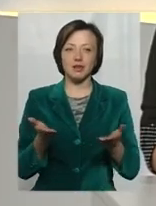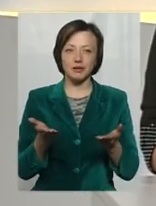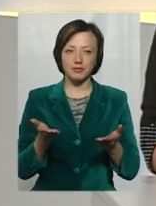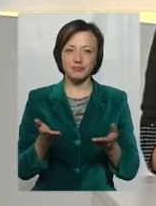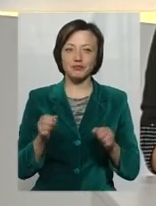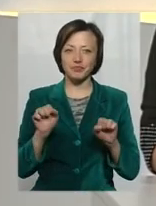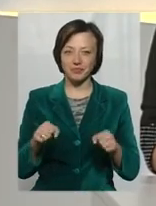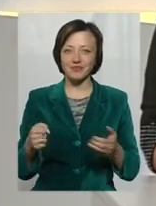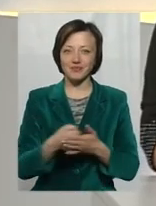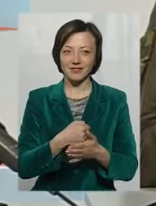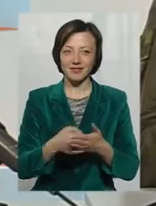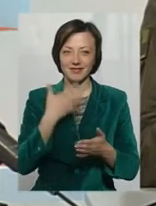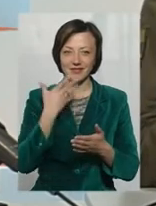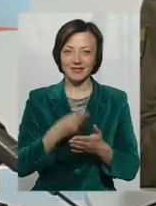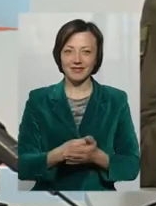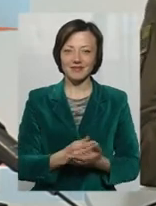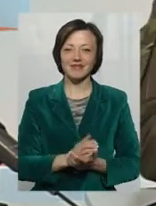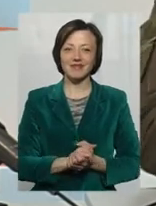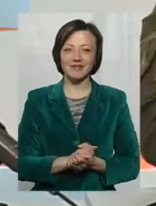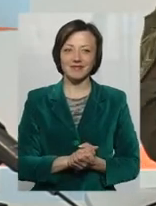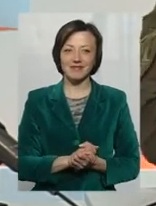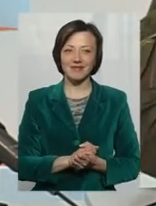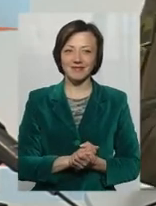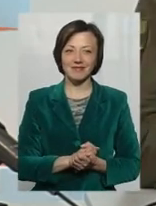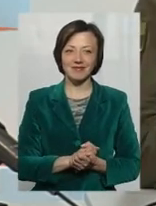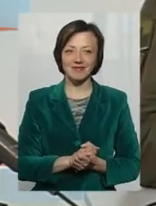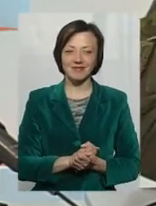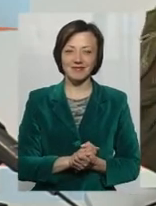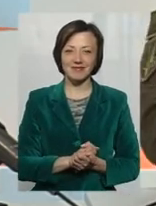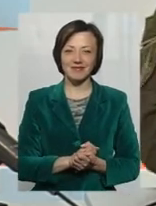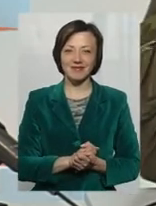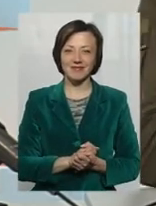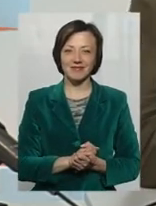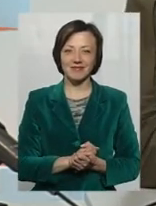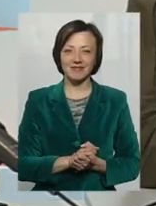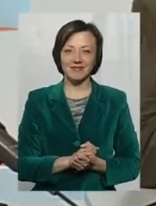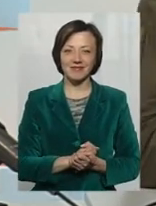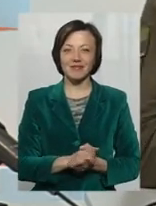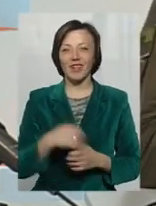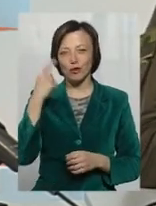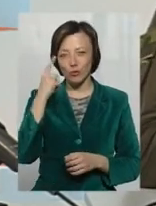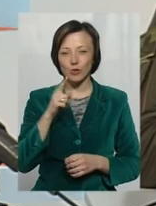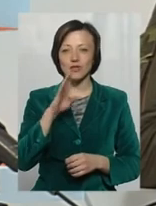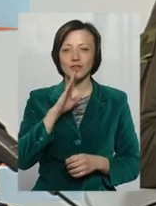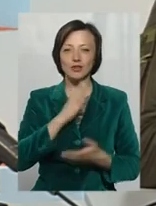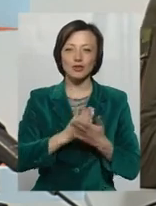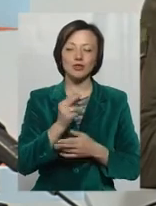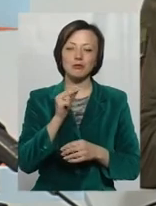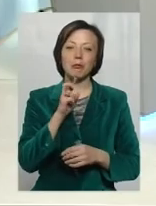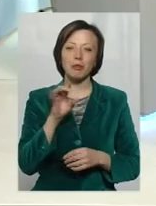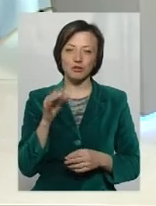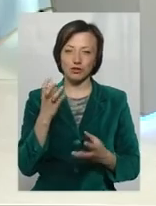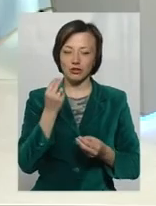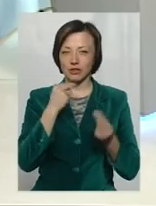які можуть добитися свого. Які можуть добитися свого. Я думаю, вони б несли службу ще краще, ніж чоловіки. Ну, дякую